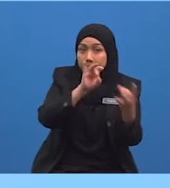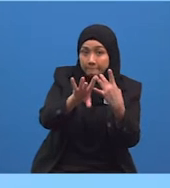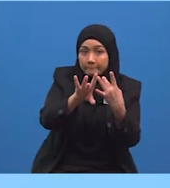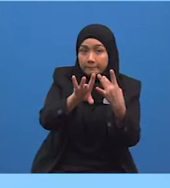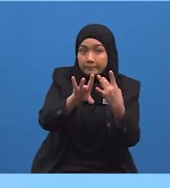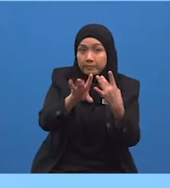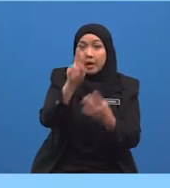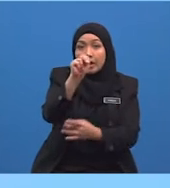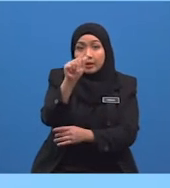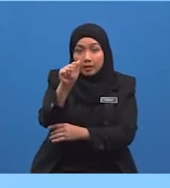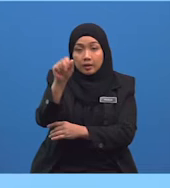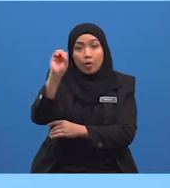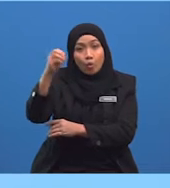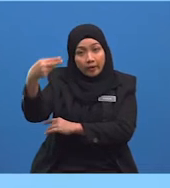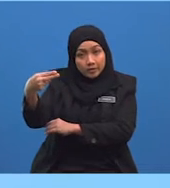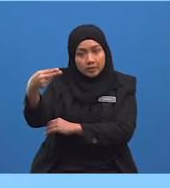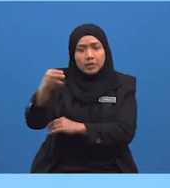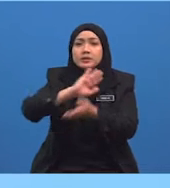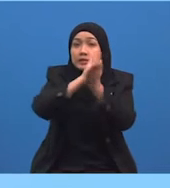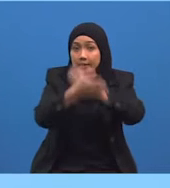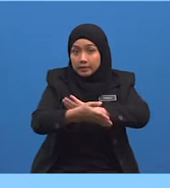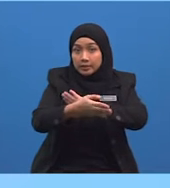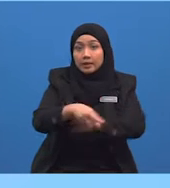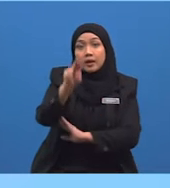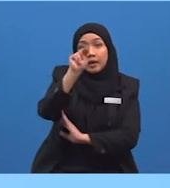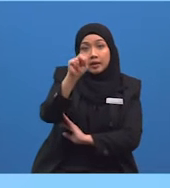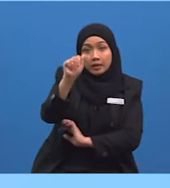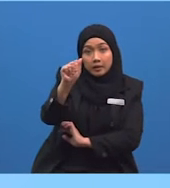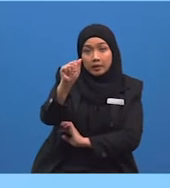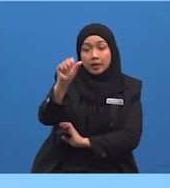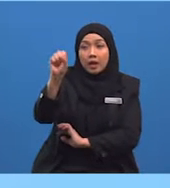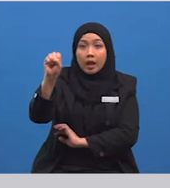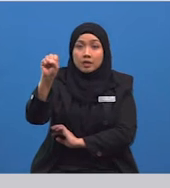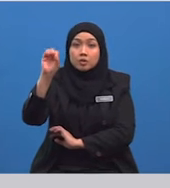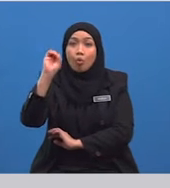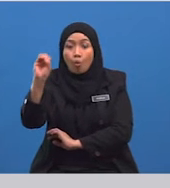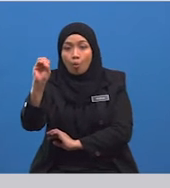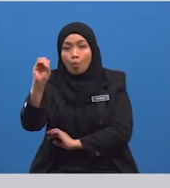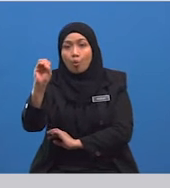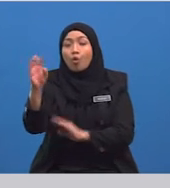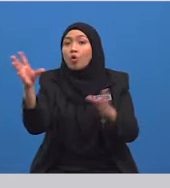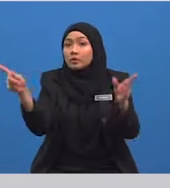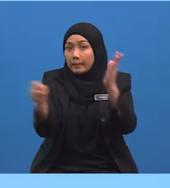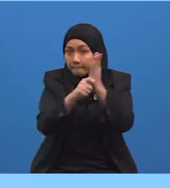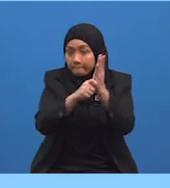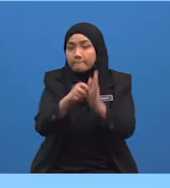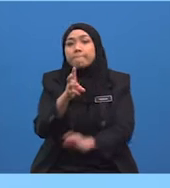hidroksida akan menghasilkan natrium sulfat dan air. Terbaik,